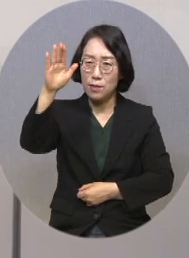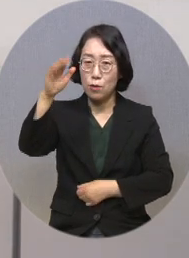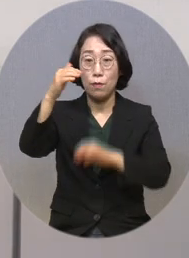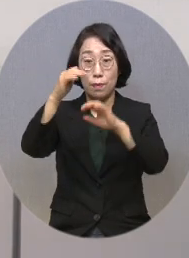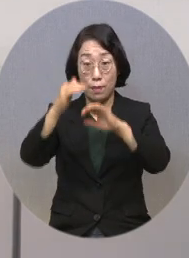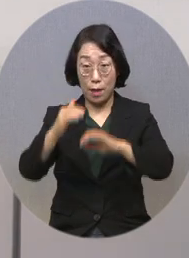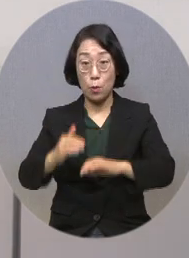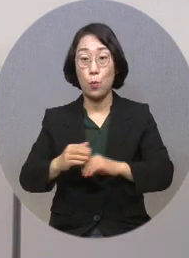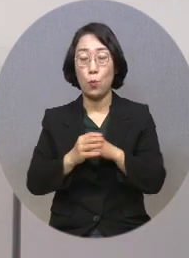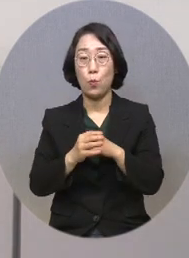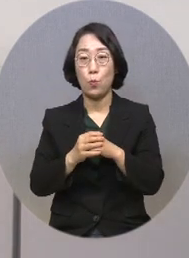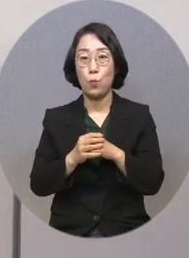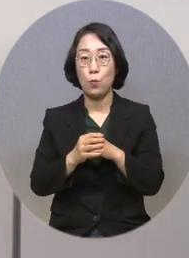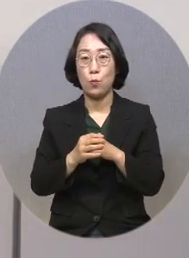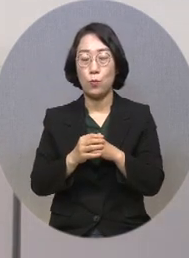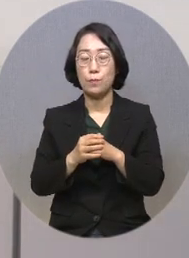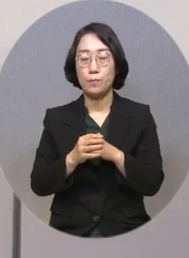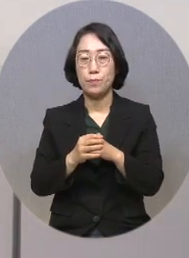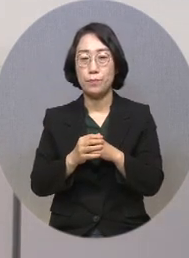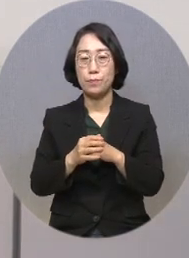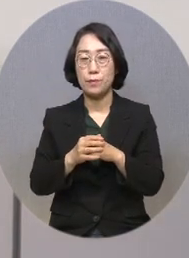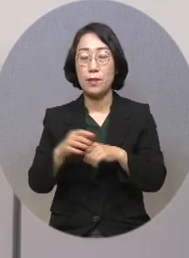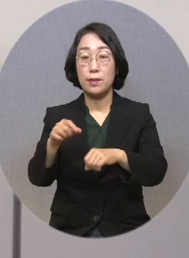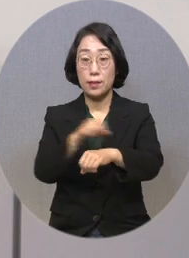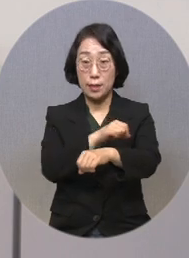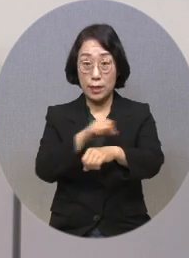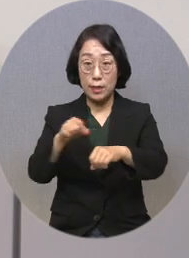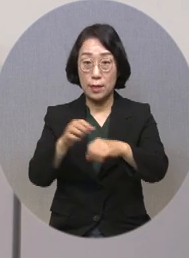교육이 초창기 시절이었습니다. 특히